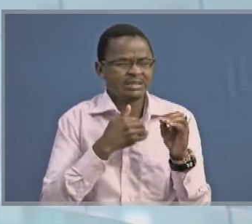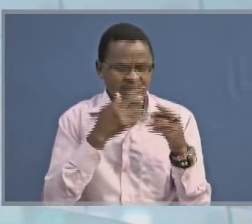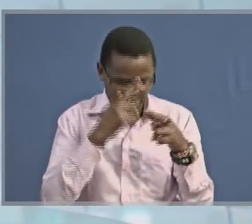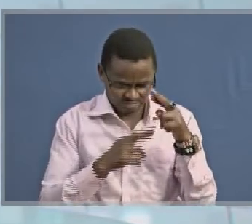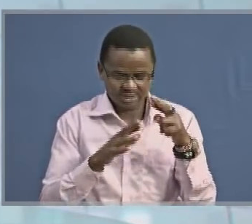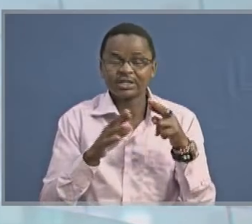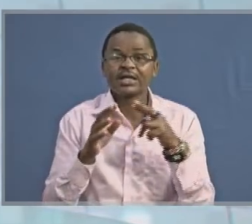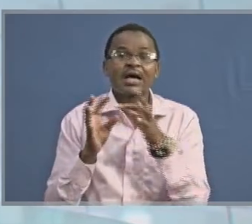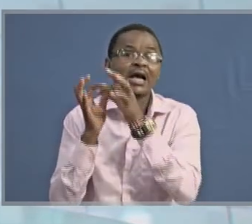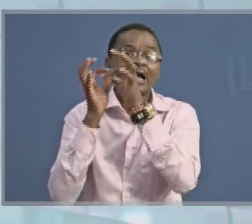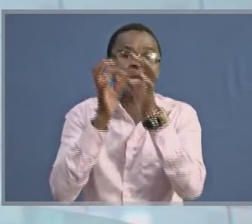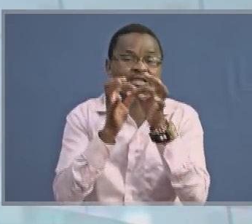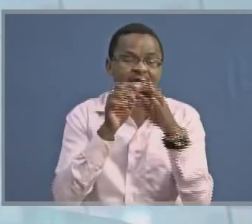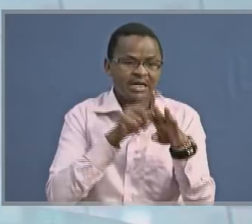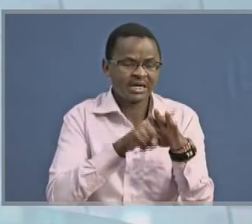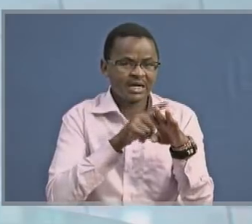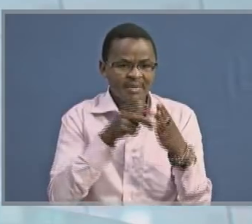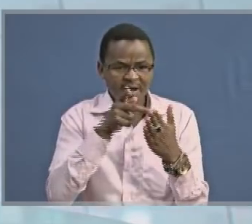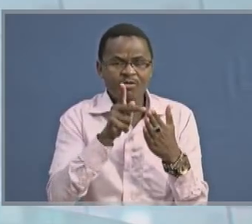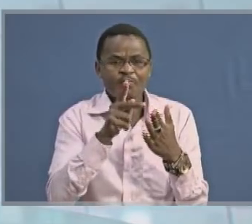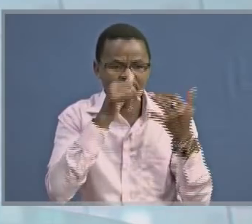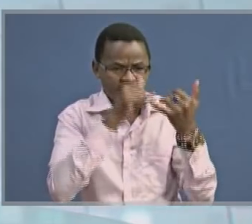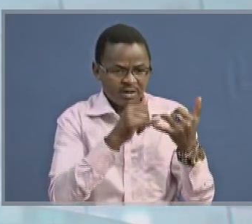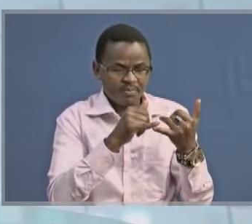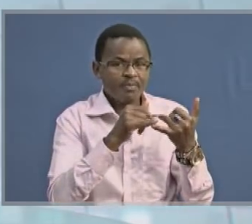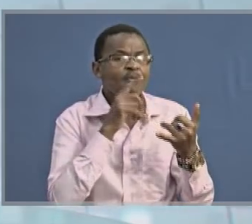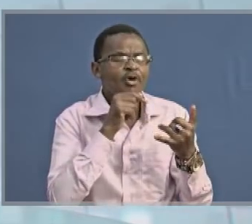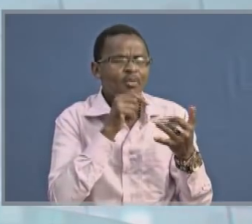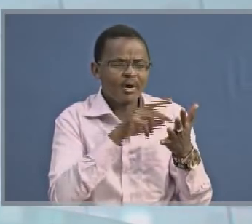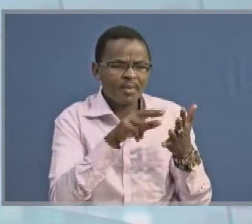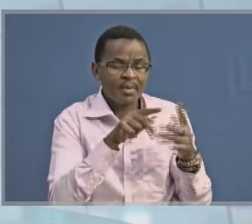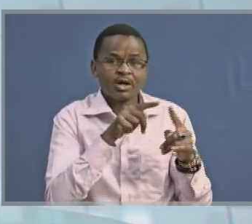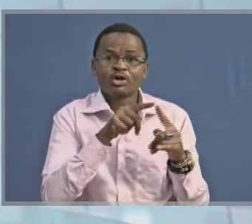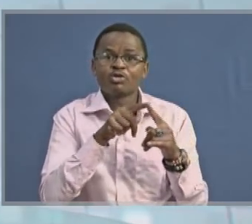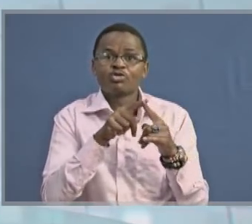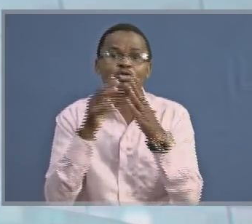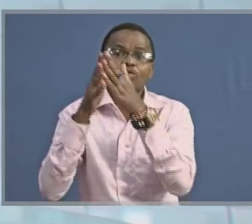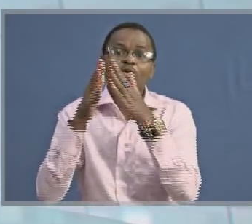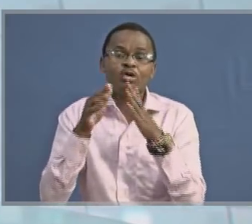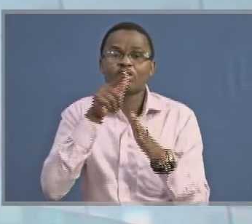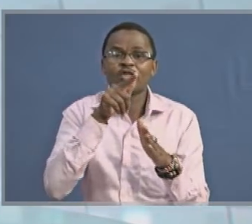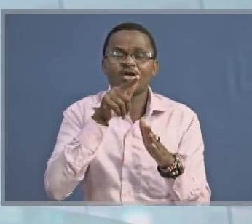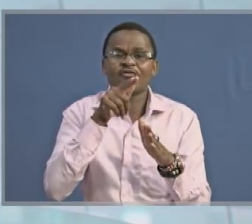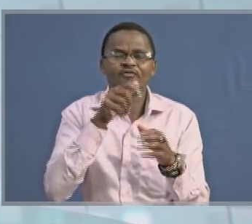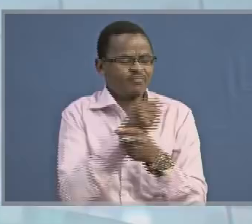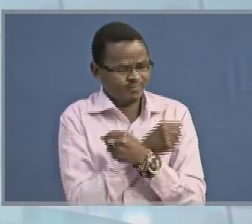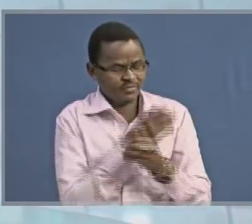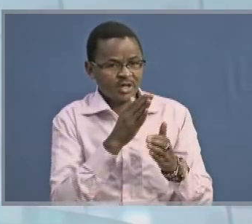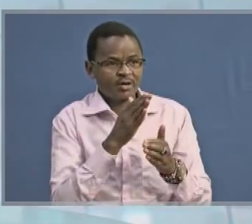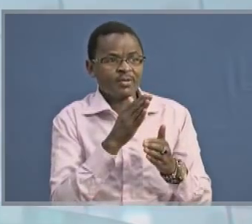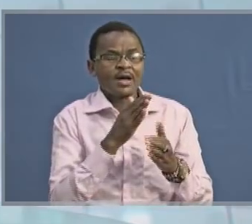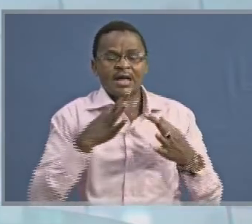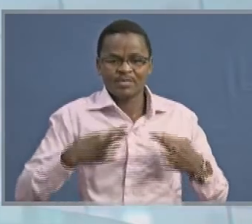zake. Kwa mfano, wakati wa kulipa mahari mwanamume hutembea hadi nyumbani kwa wazazi wa mchumba wake, huku